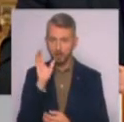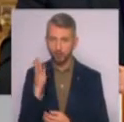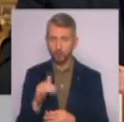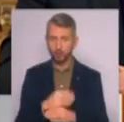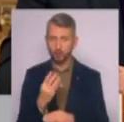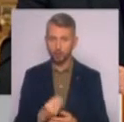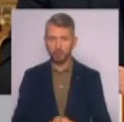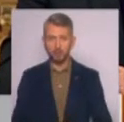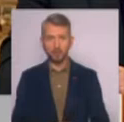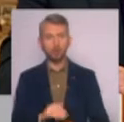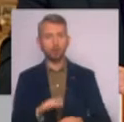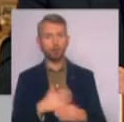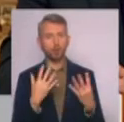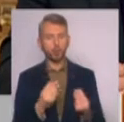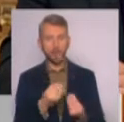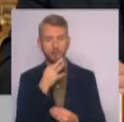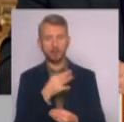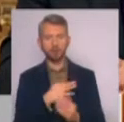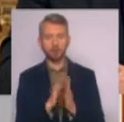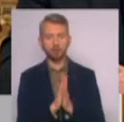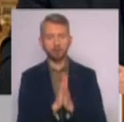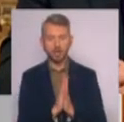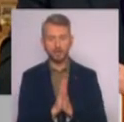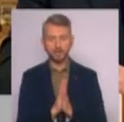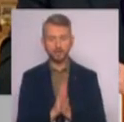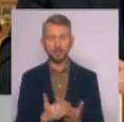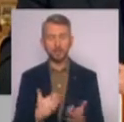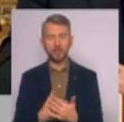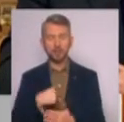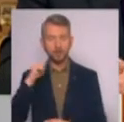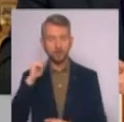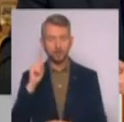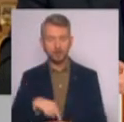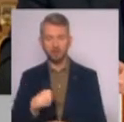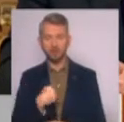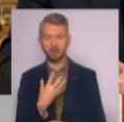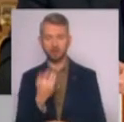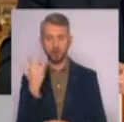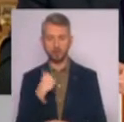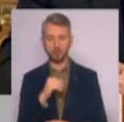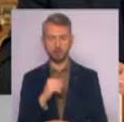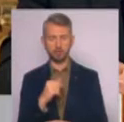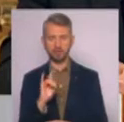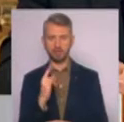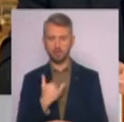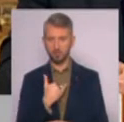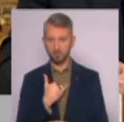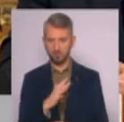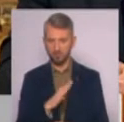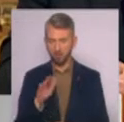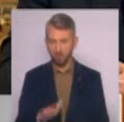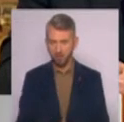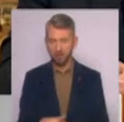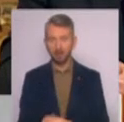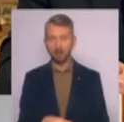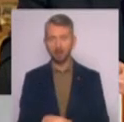Доброго дня. Доброго дня. Скажіть, будь ласка, от я знаю, ну, мене ще коли дитина маленька була, то от